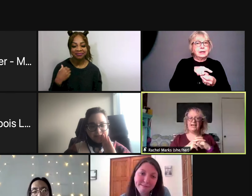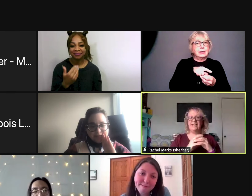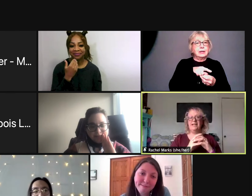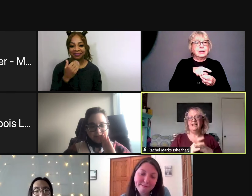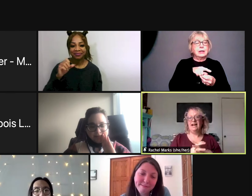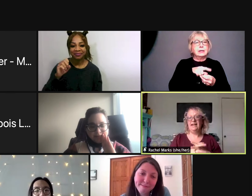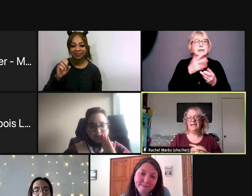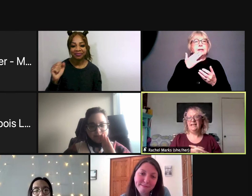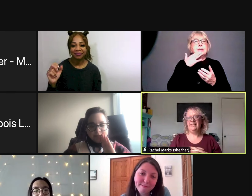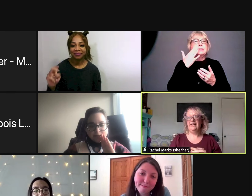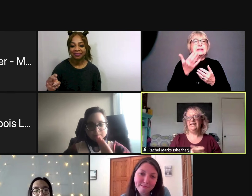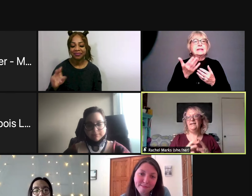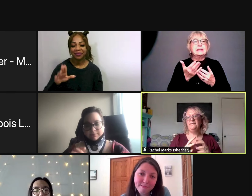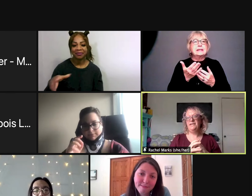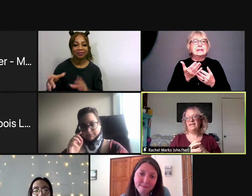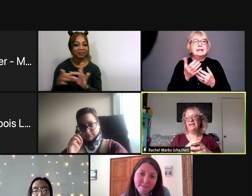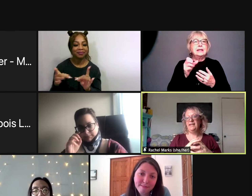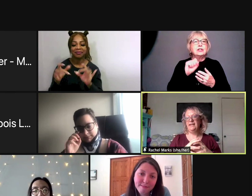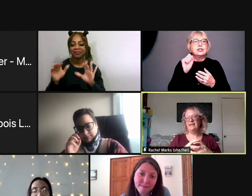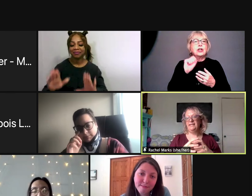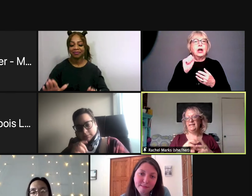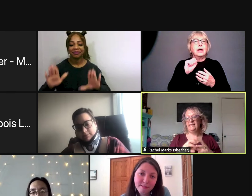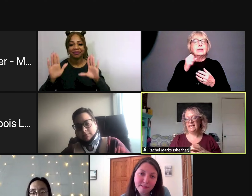merci merci Sean